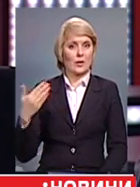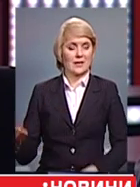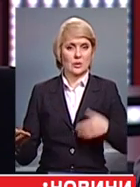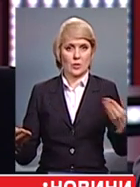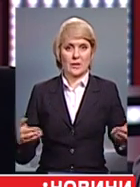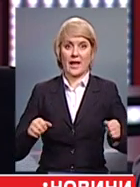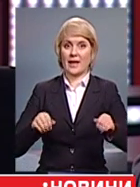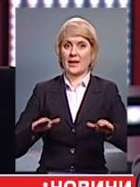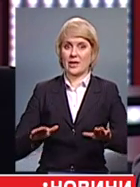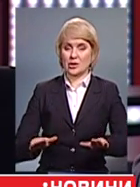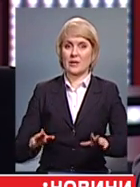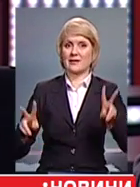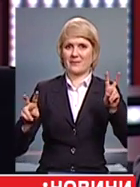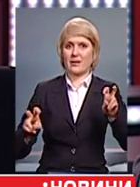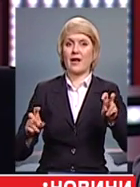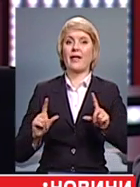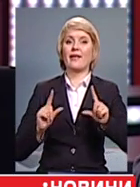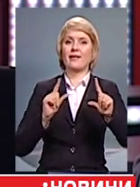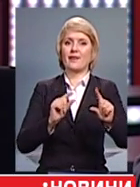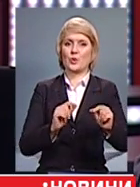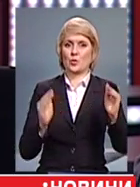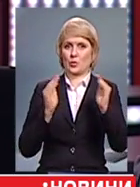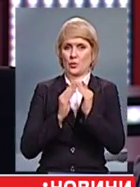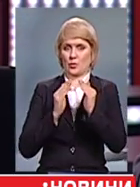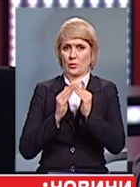назвали «їду додому». Відтак, Міністерство інфраструктури